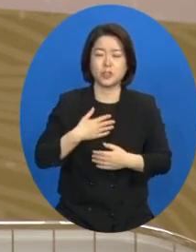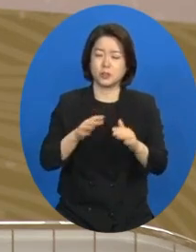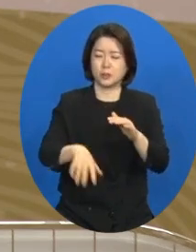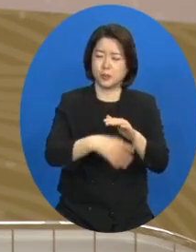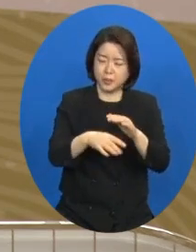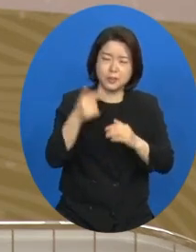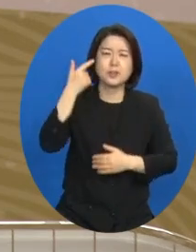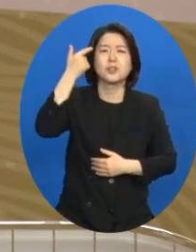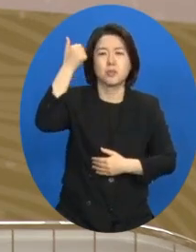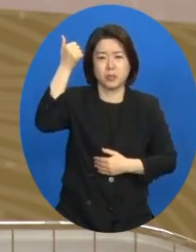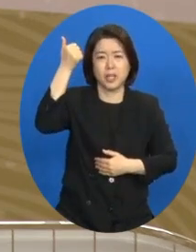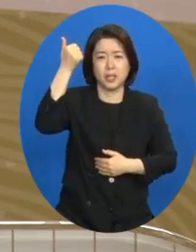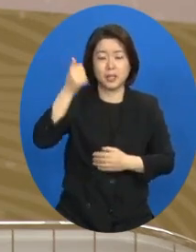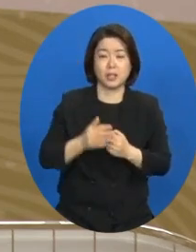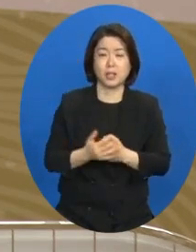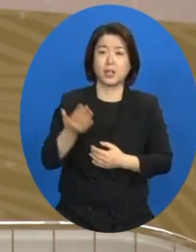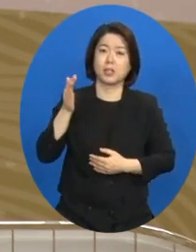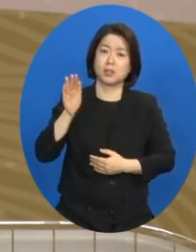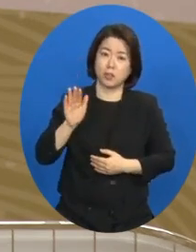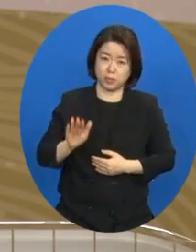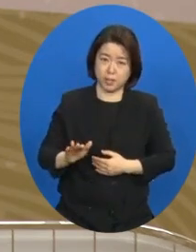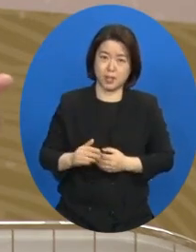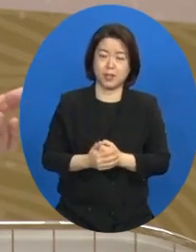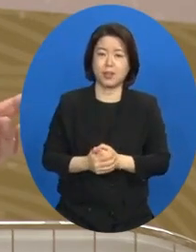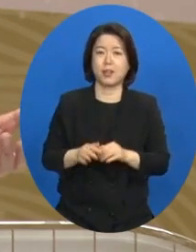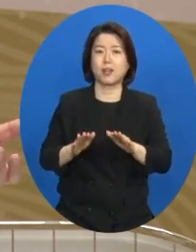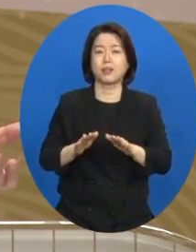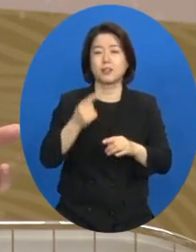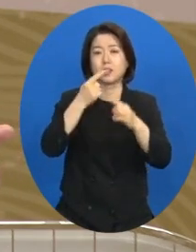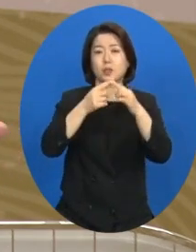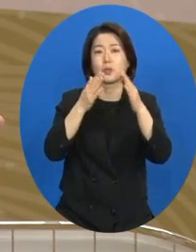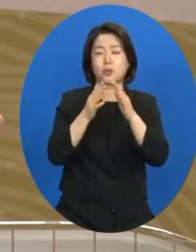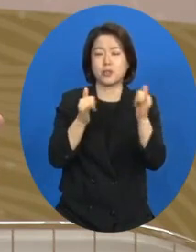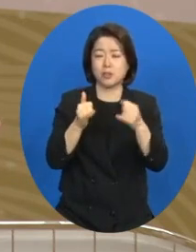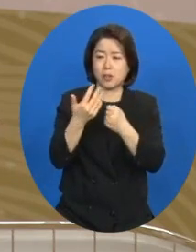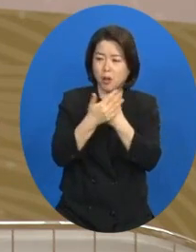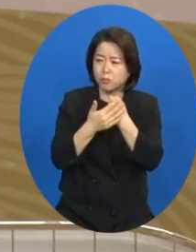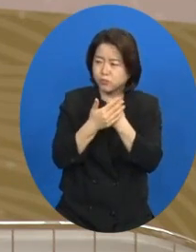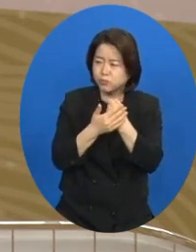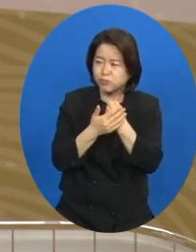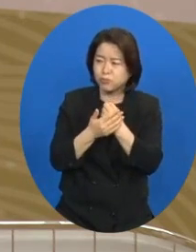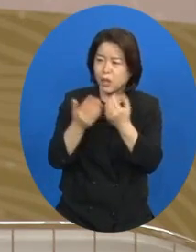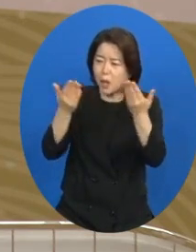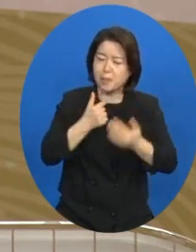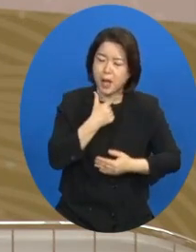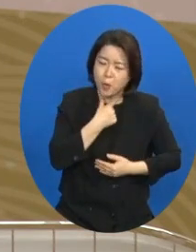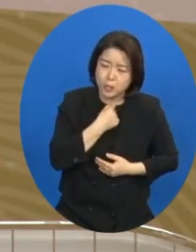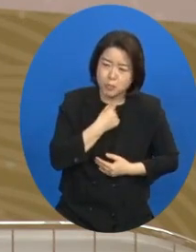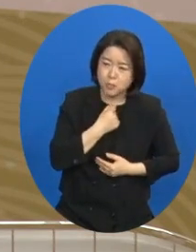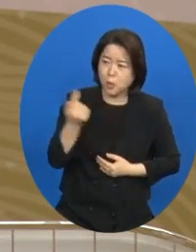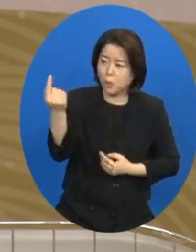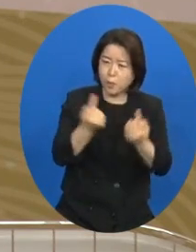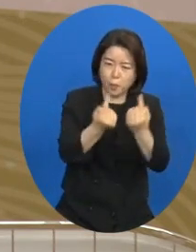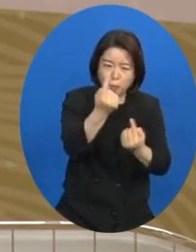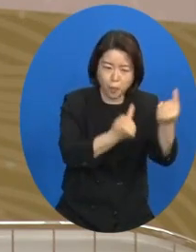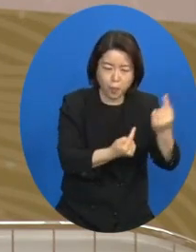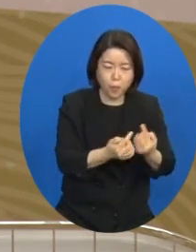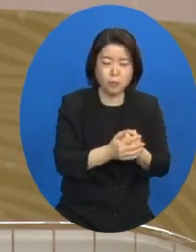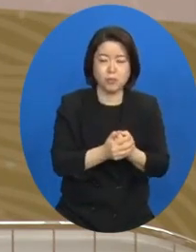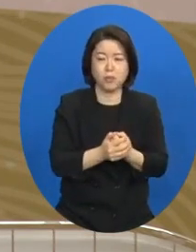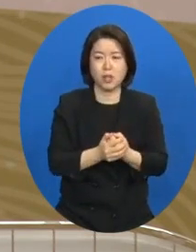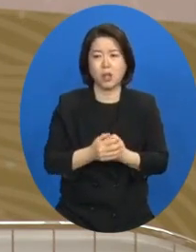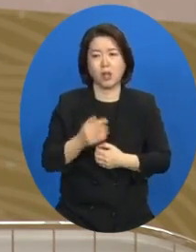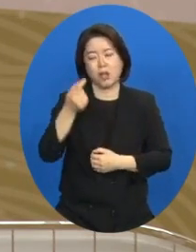목사입니다 그런데 이제 교인들을 은혜를 받으려고 왔는데 예배를 인도해야 됐는데 이런 엉터리 같은